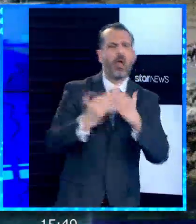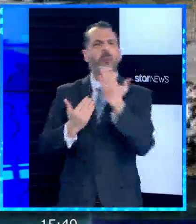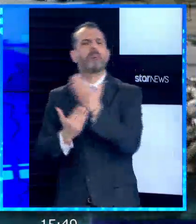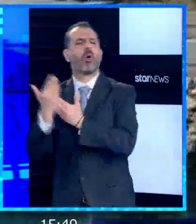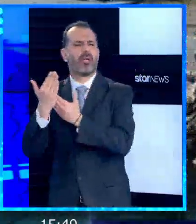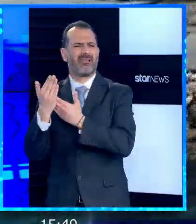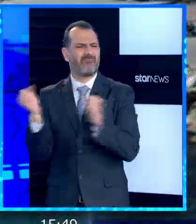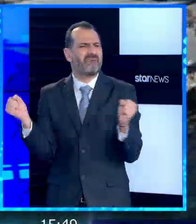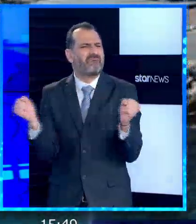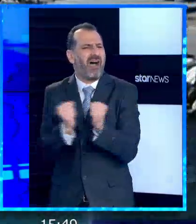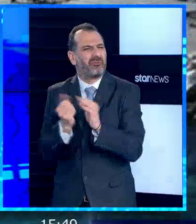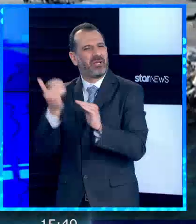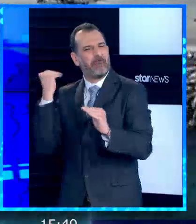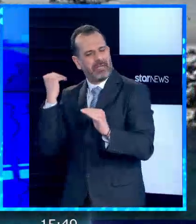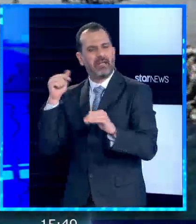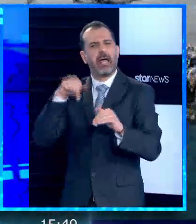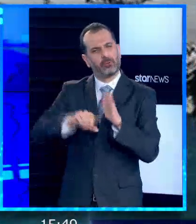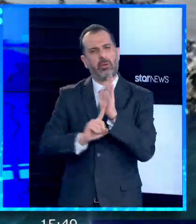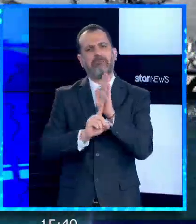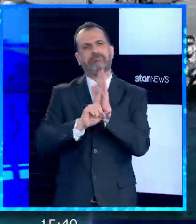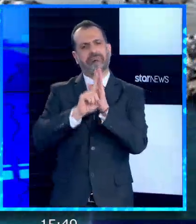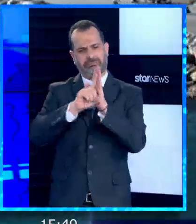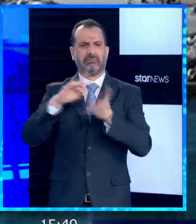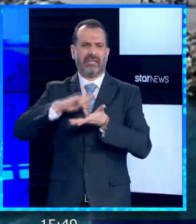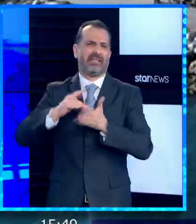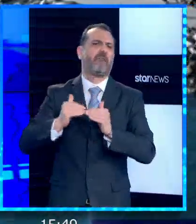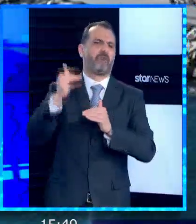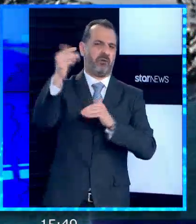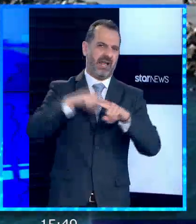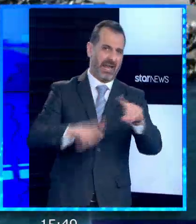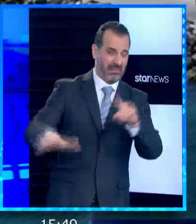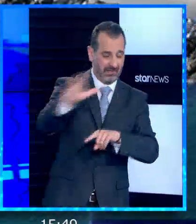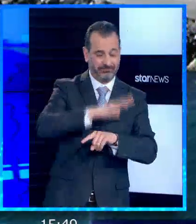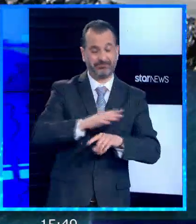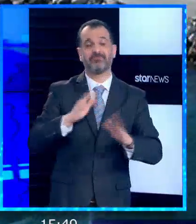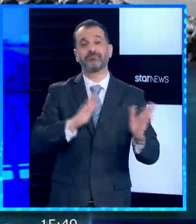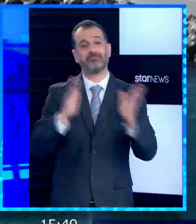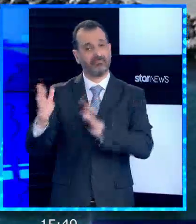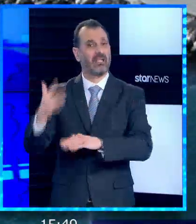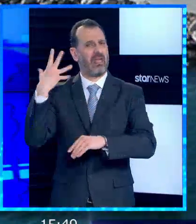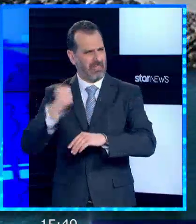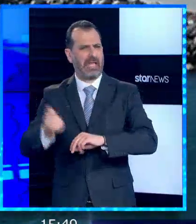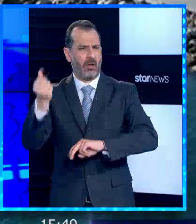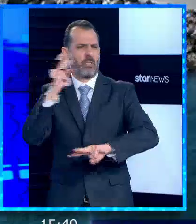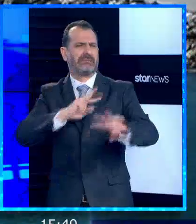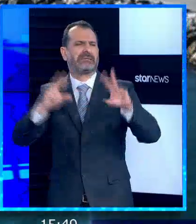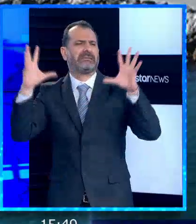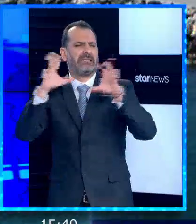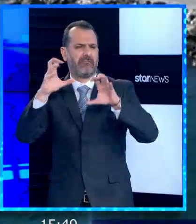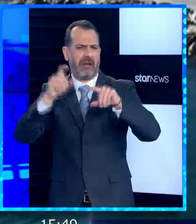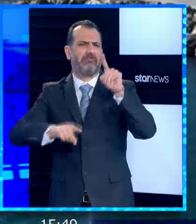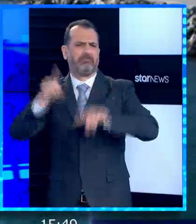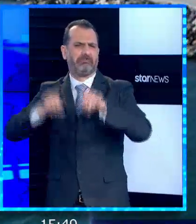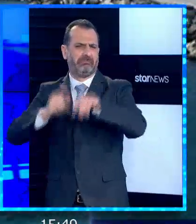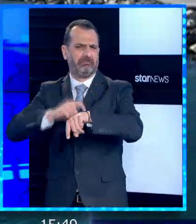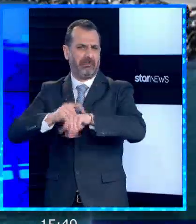παγωγιά που υπήρχε τουλάχιστον τις προηγούμενες ημέρες στη Κεντρική και τη Βόρεια Ελλάδα. Κάποιες αραιές νεφώσεις θα υπάρχουν μόνο κατά διαστήματα, ενώ